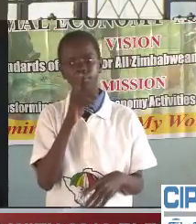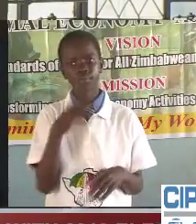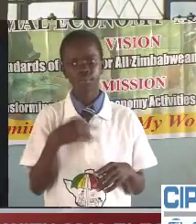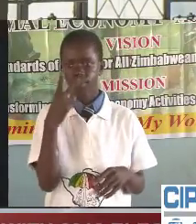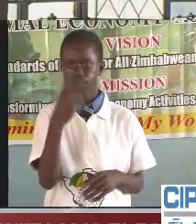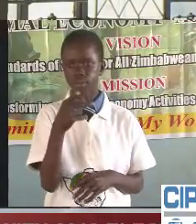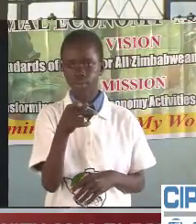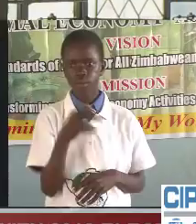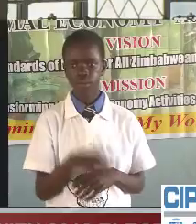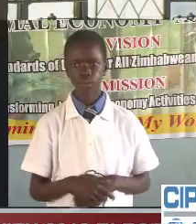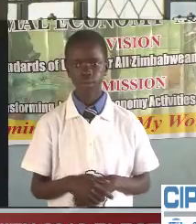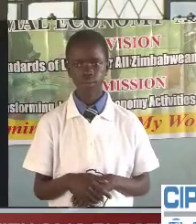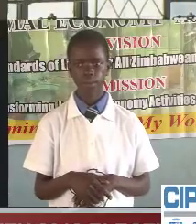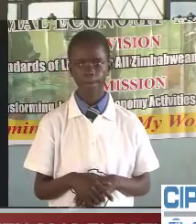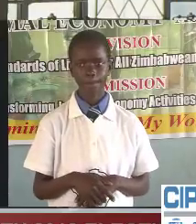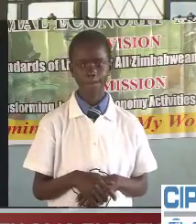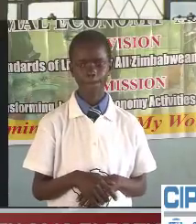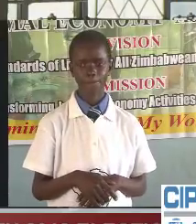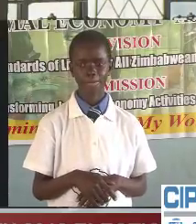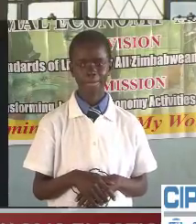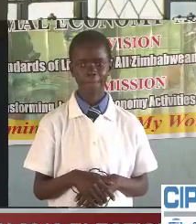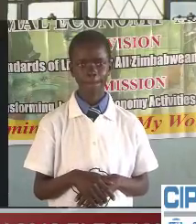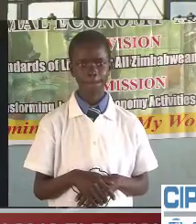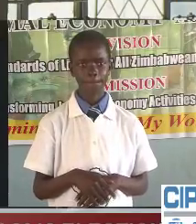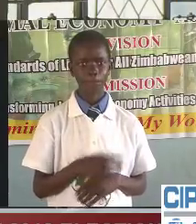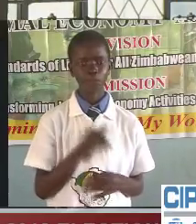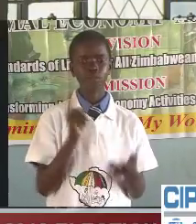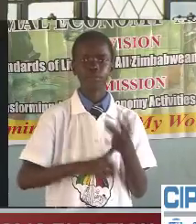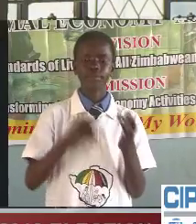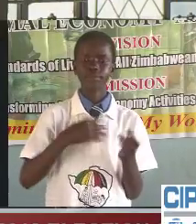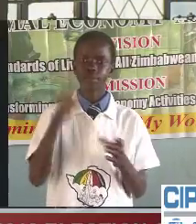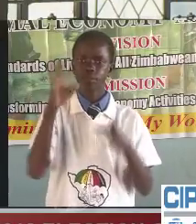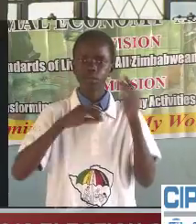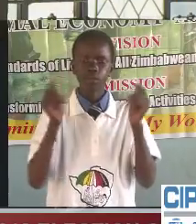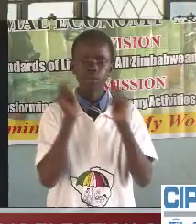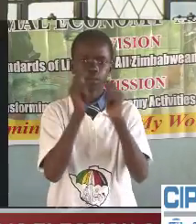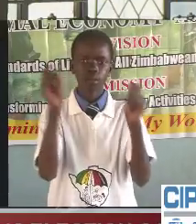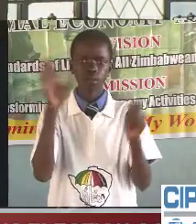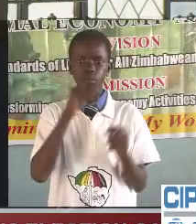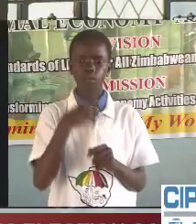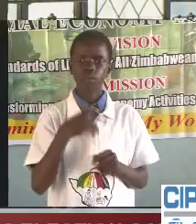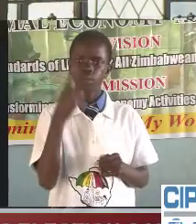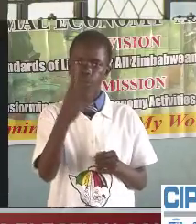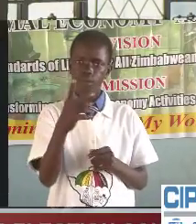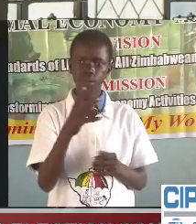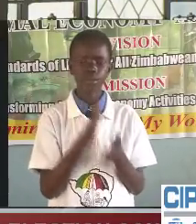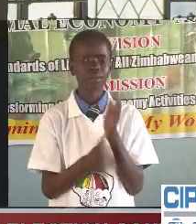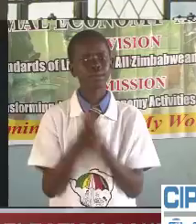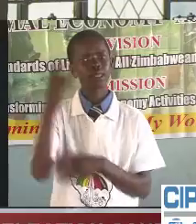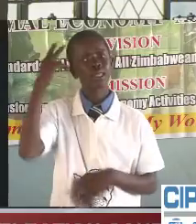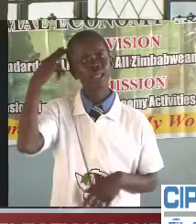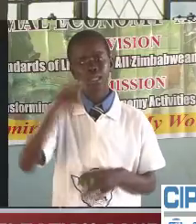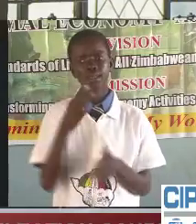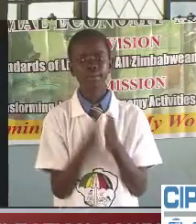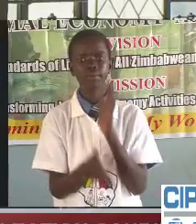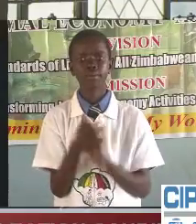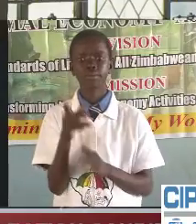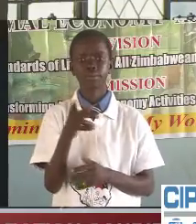dzemabusiness kuti mutiudze, asi nyaya idzodzo handina kunyatsokudziwa